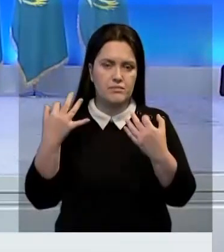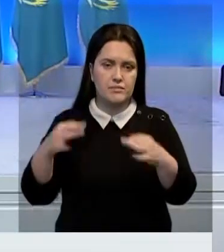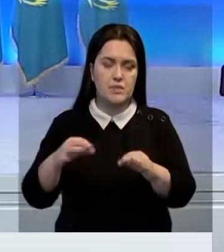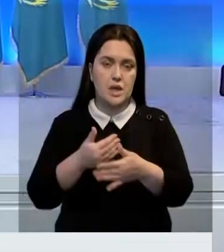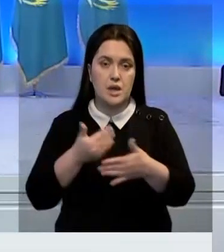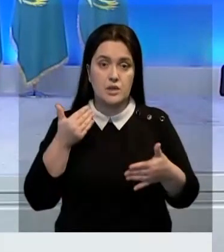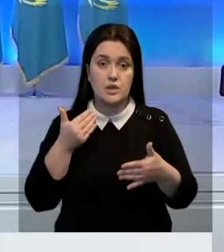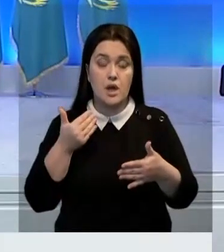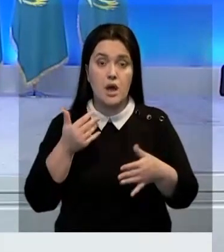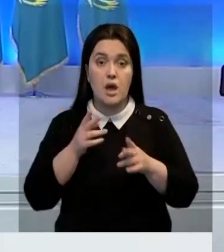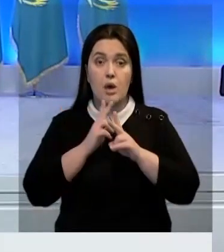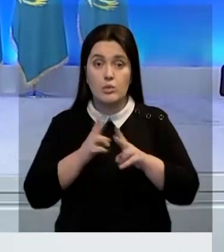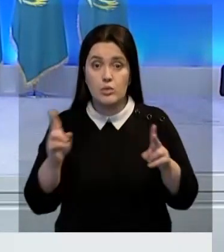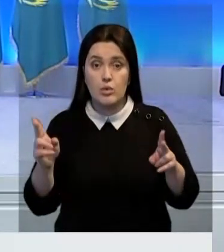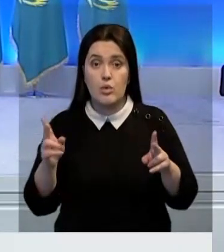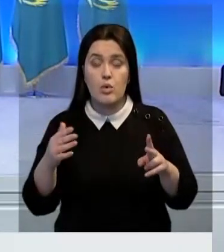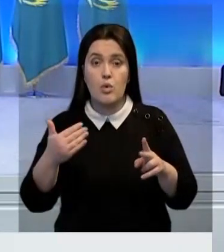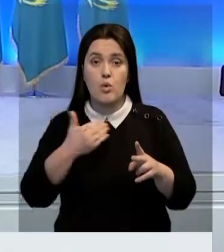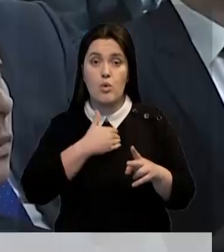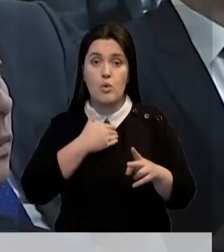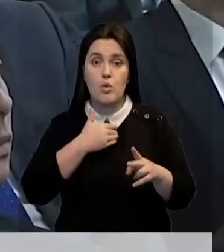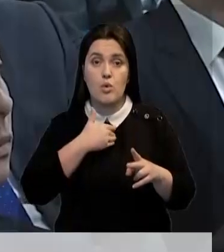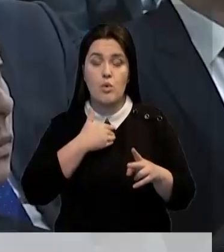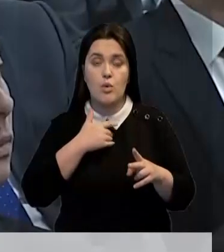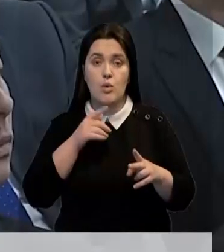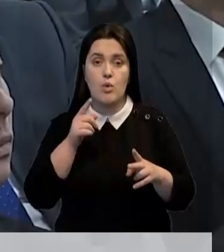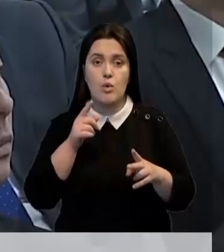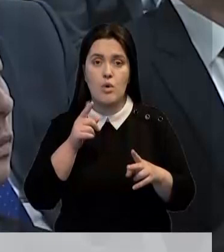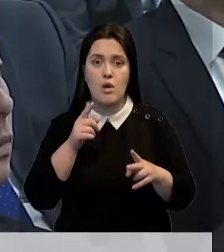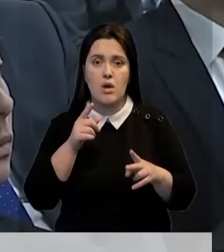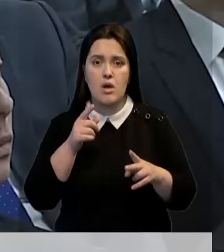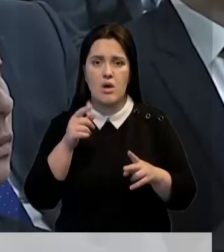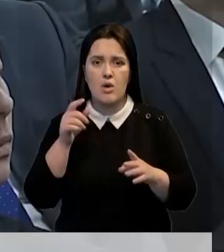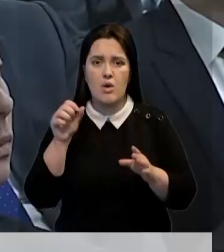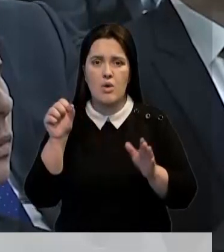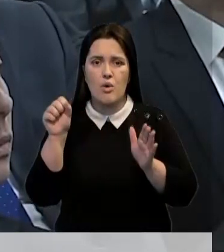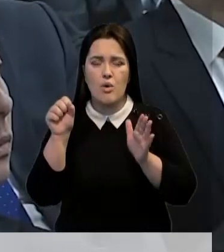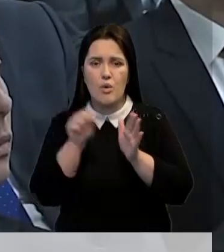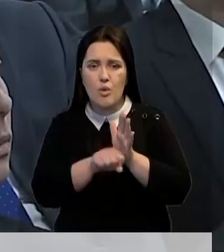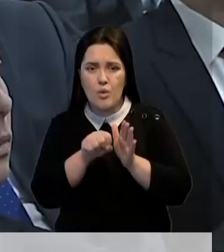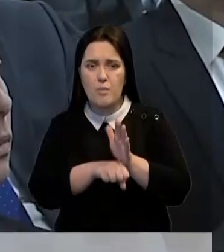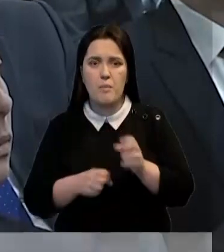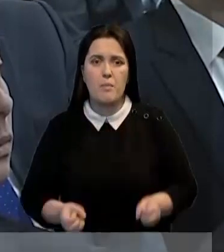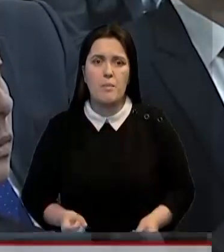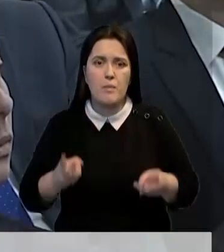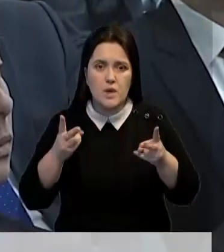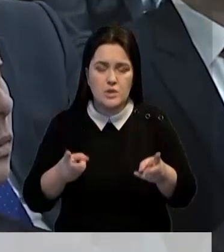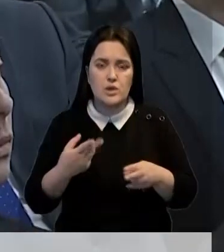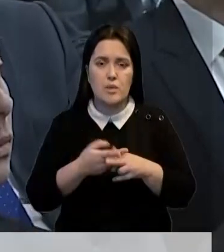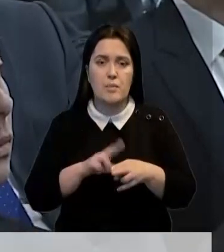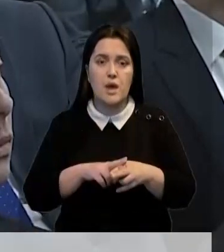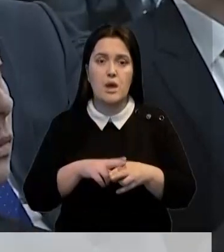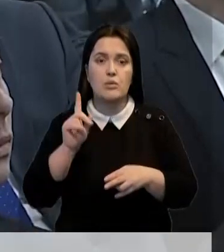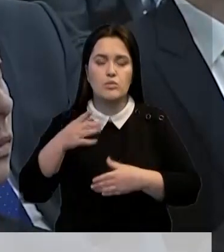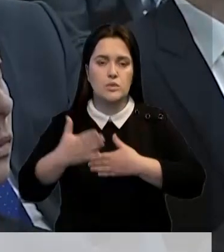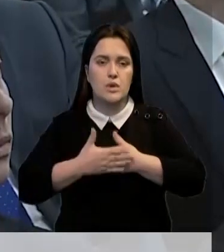А тех, кто пытается поднять на щит бандитов, убийц, мародеров, следует опасаться, их надо наказывать по